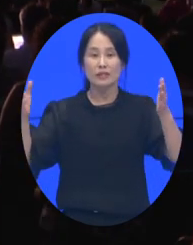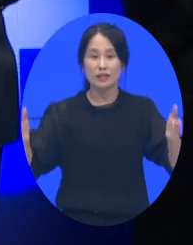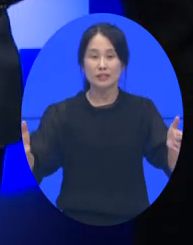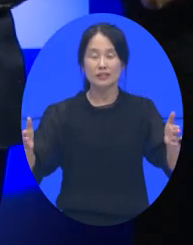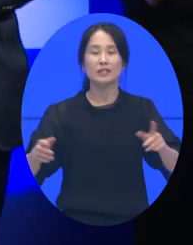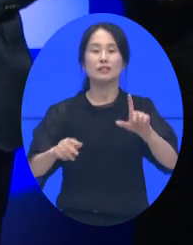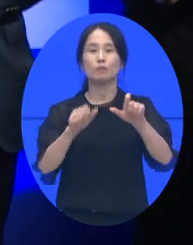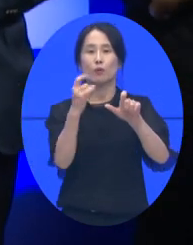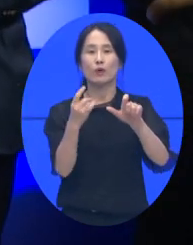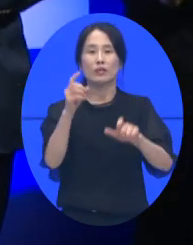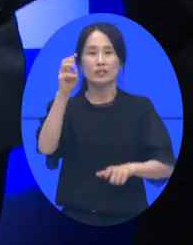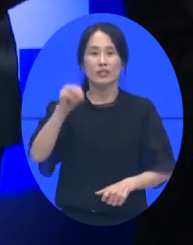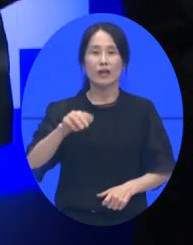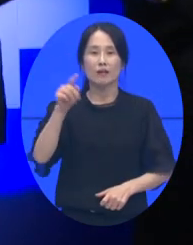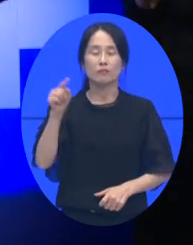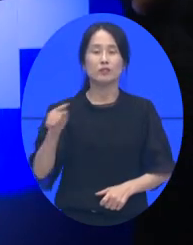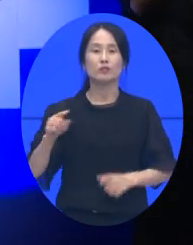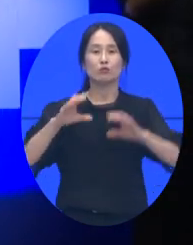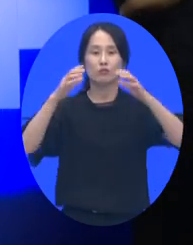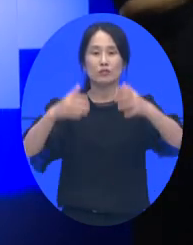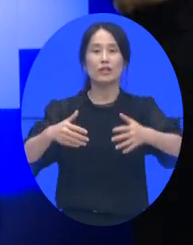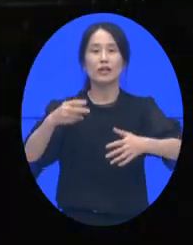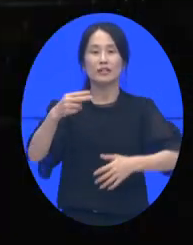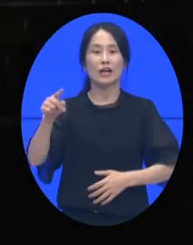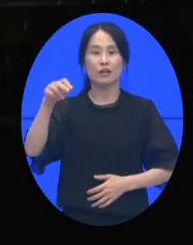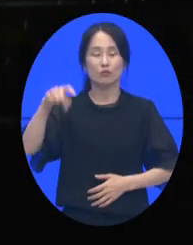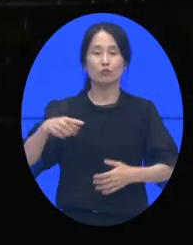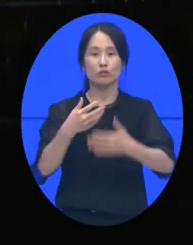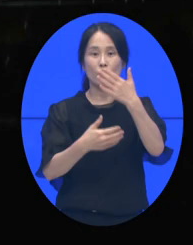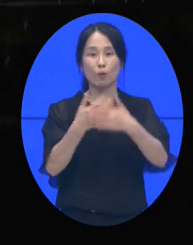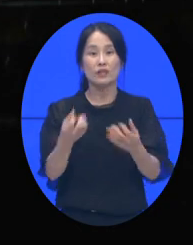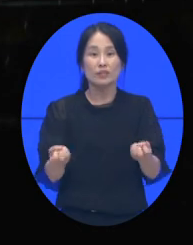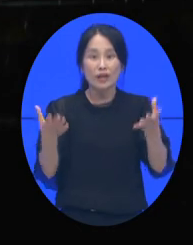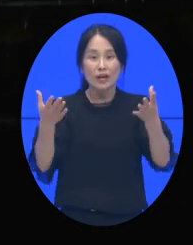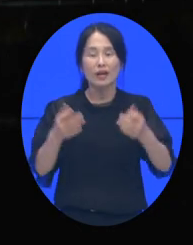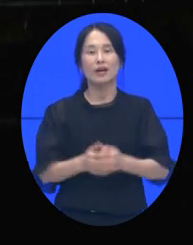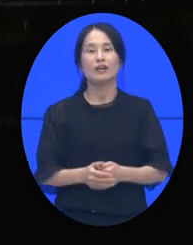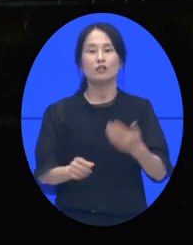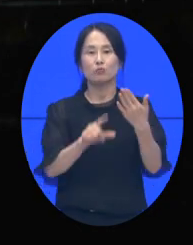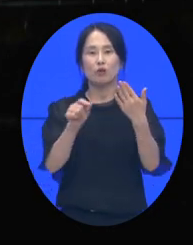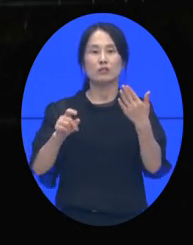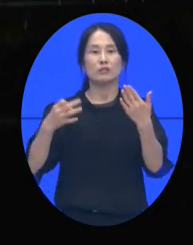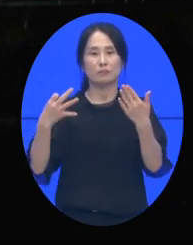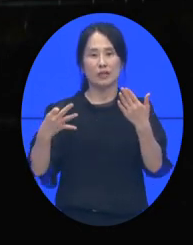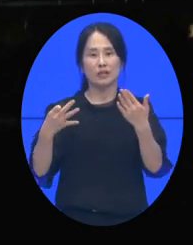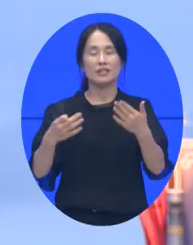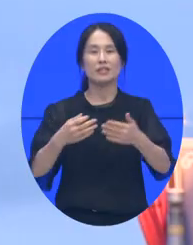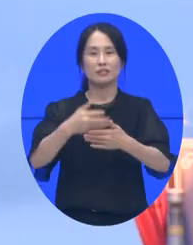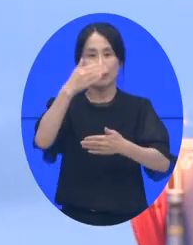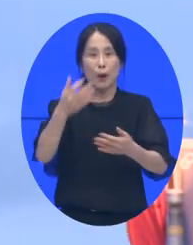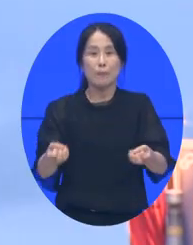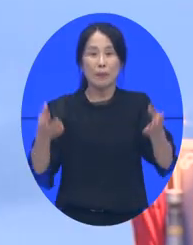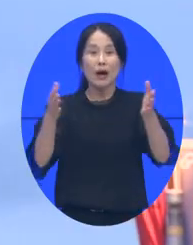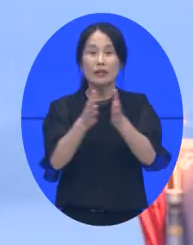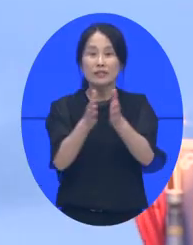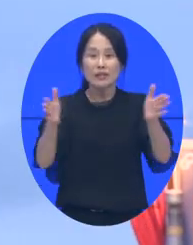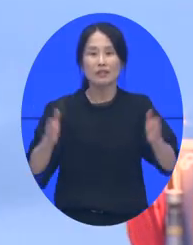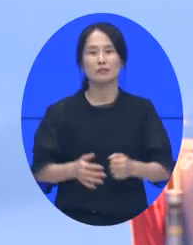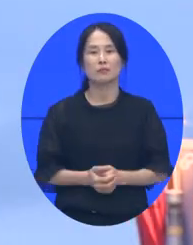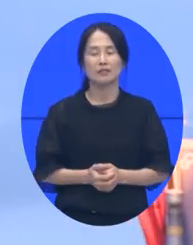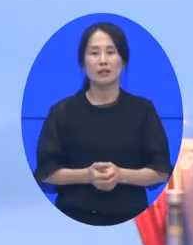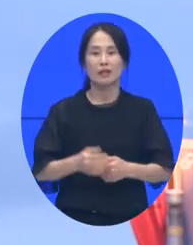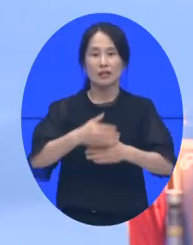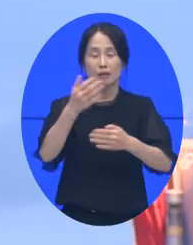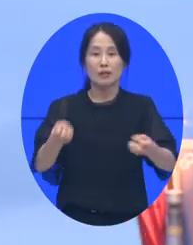진행되는 제15회 DMZ 국제 다큐멘터리 영화제가 14일 개막식을 시작으로 막을 올렸습니다 올해 개막식에는